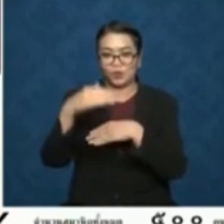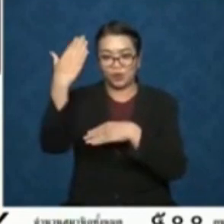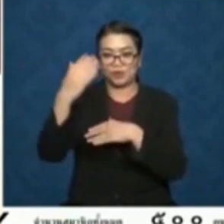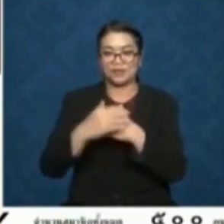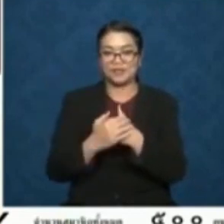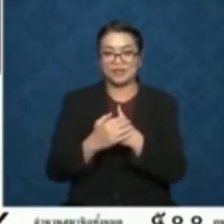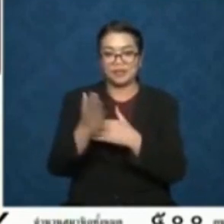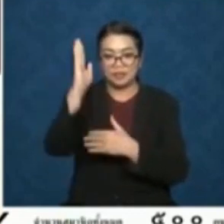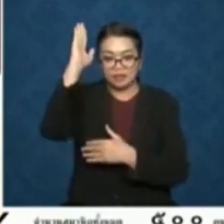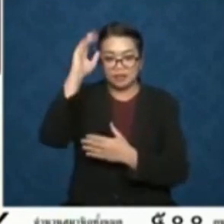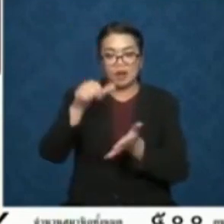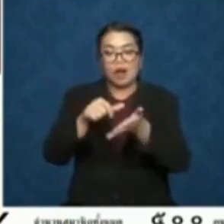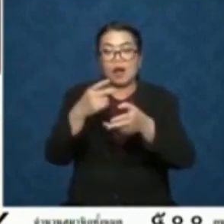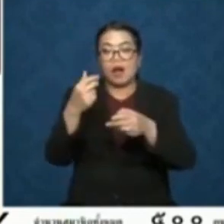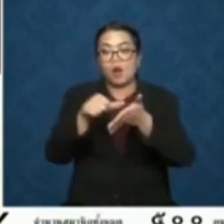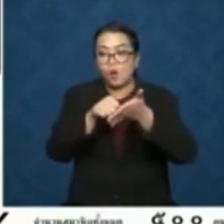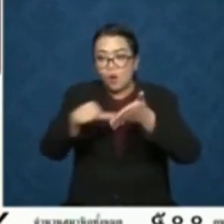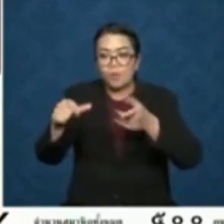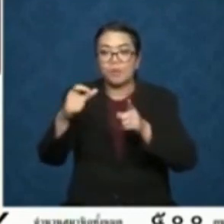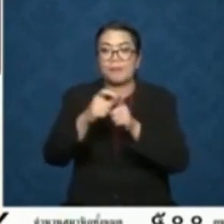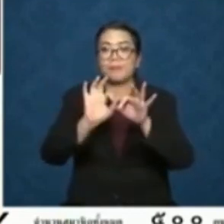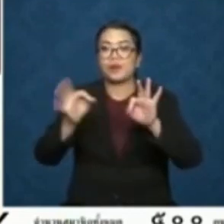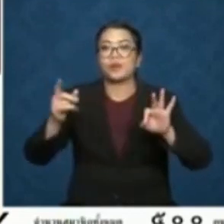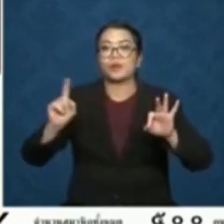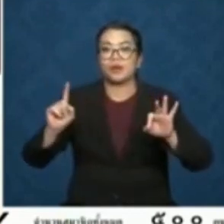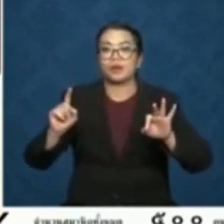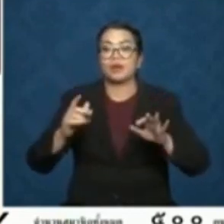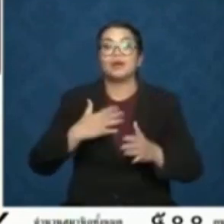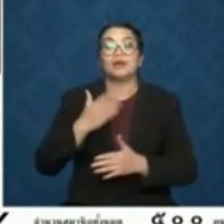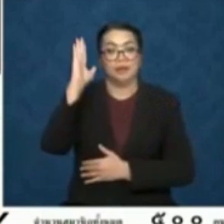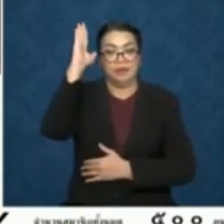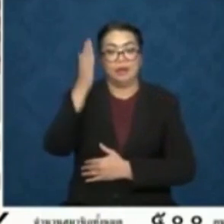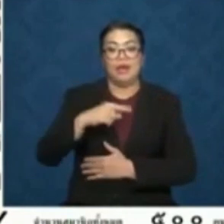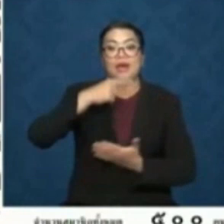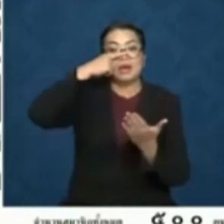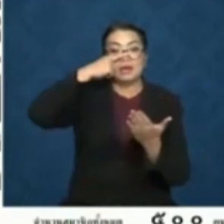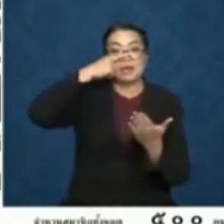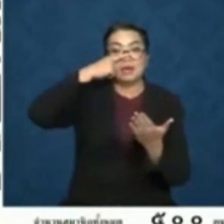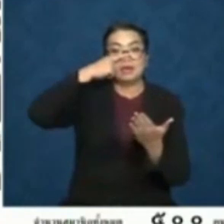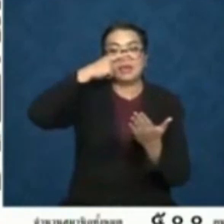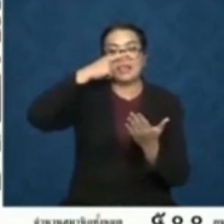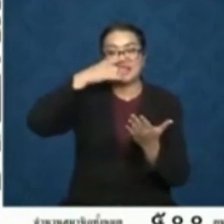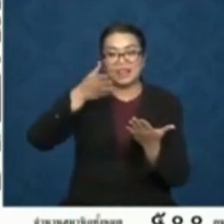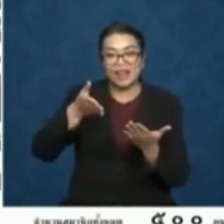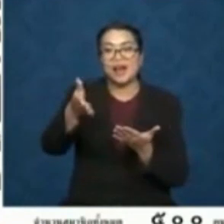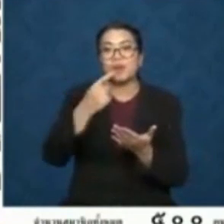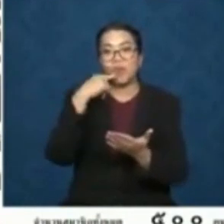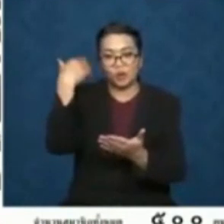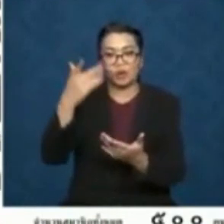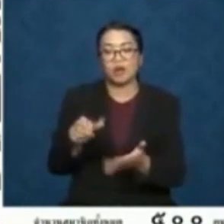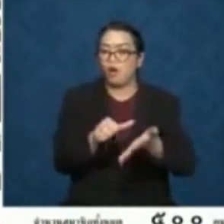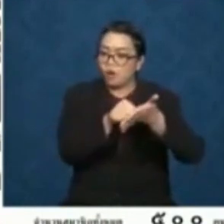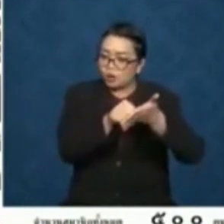เดี๋ยวให้ท่านณัฐวุฒิ ครับ บัวปทุมท่านบอกถอนคำไหนครับถอนคำไหนครับ ท่านประธ